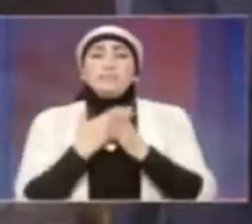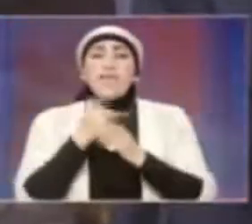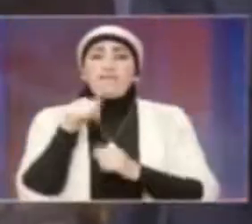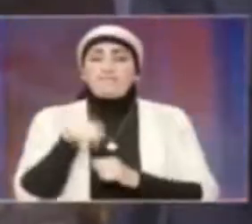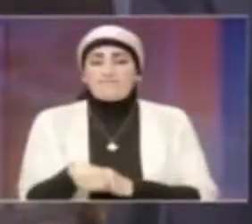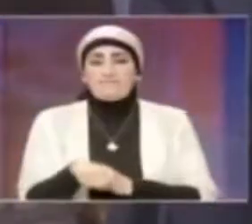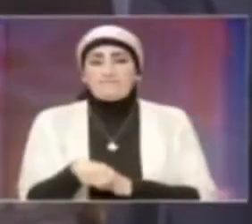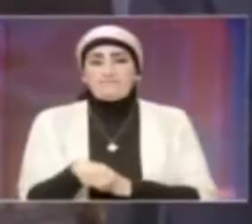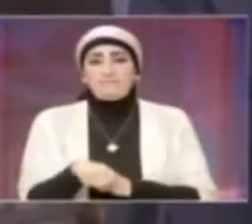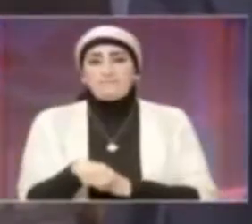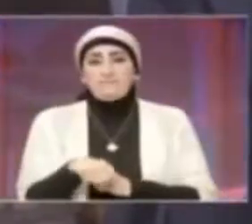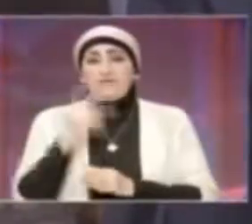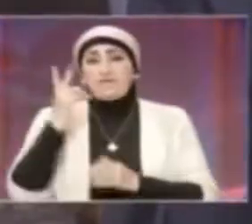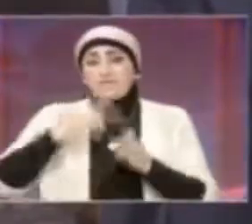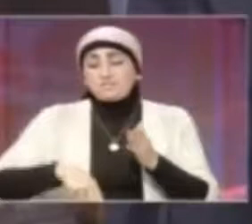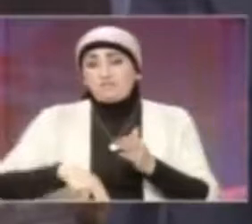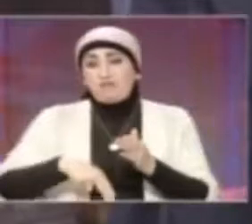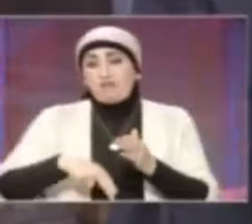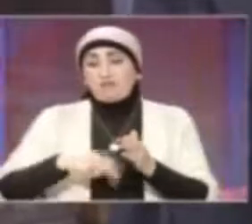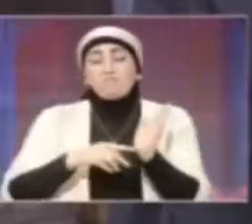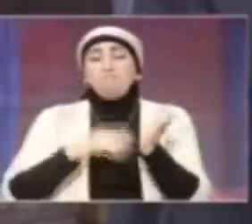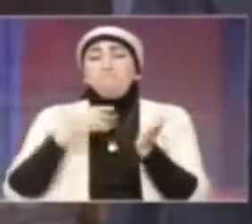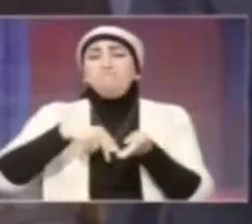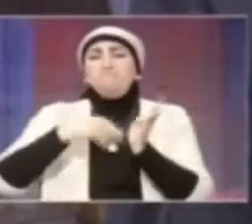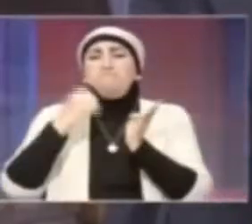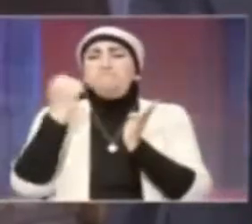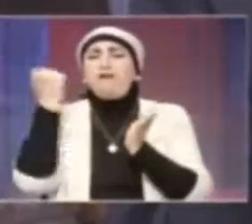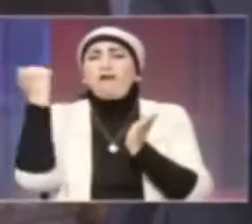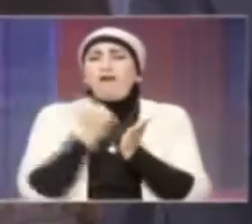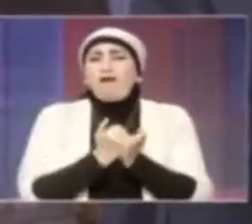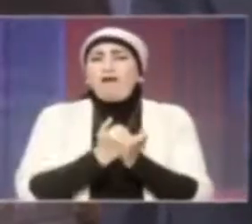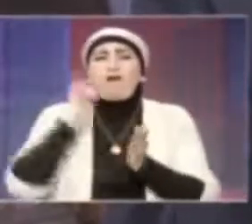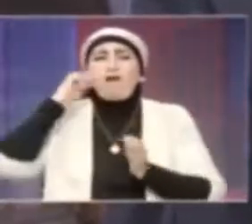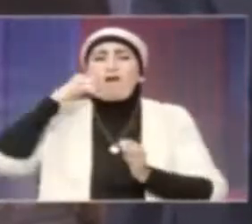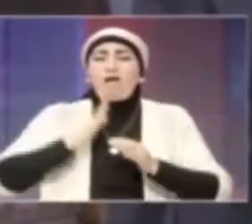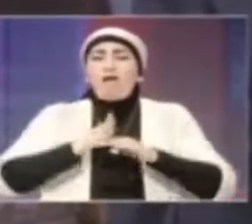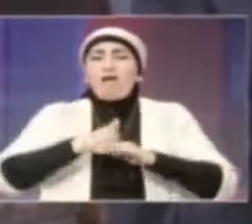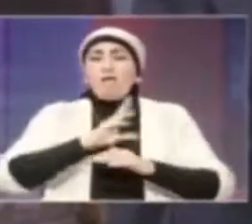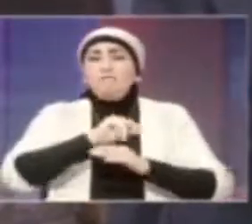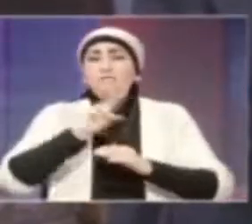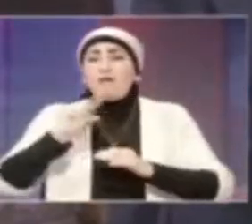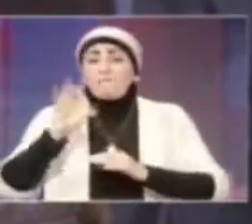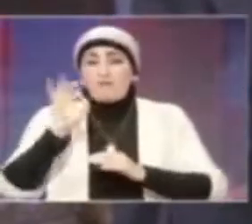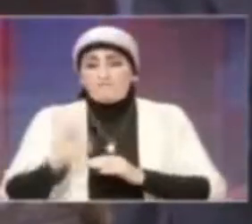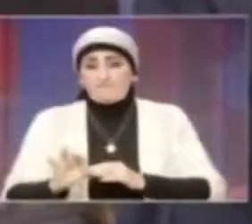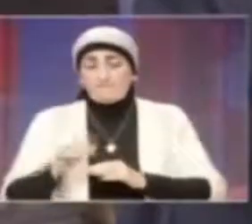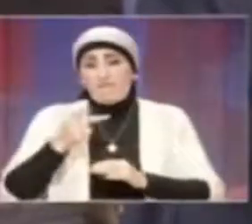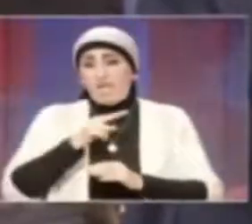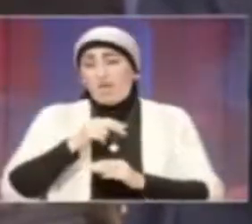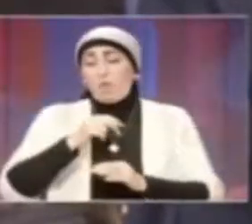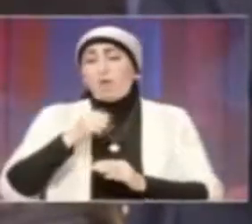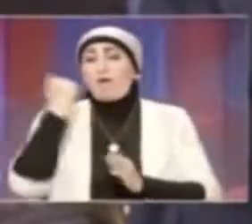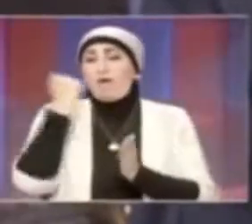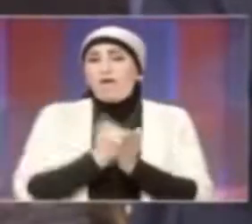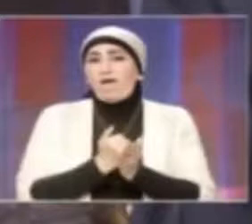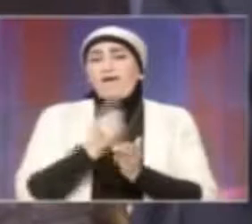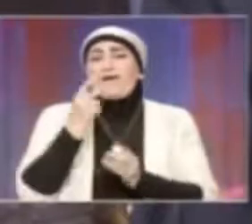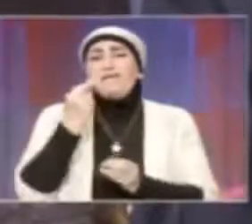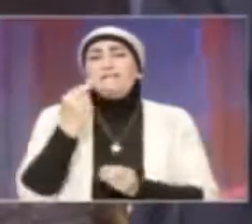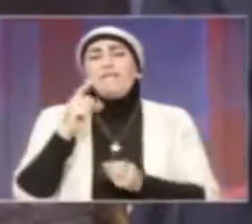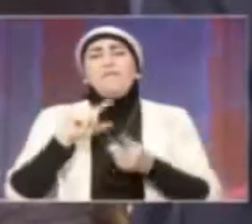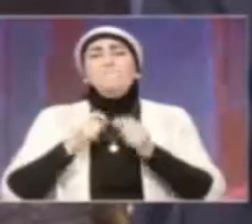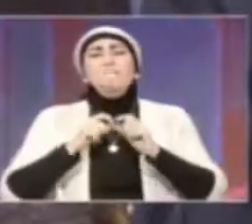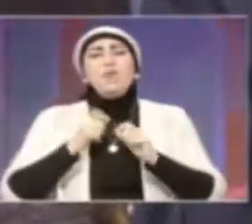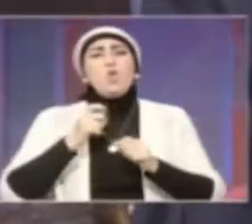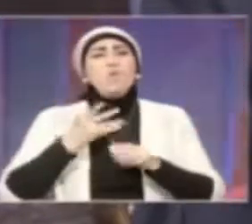من إصدار صكوك الأضاحي للعام الخامس على التوالي أو التصديق على مبلغ 2,000,000